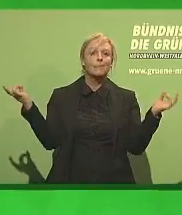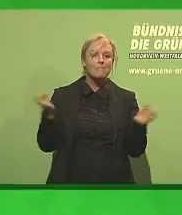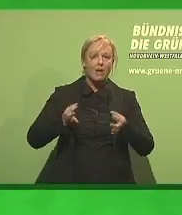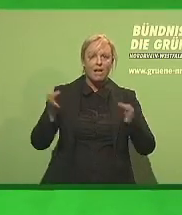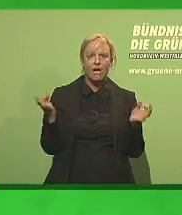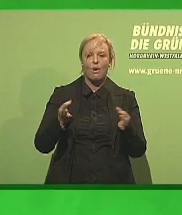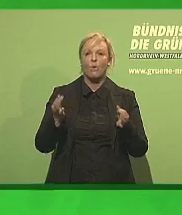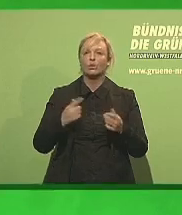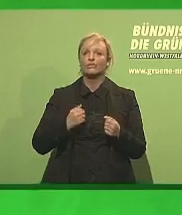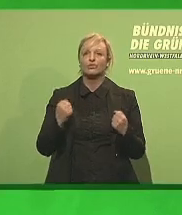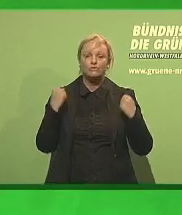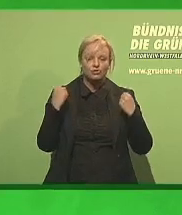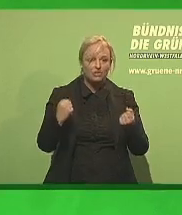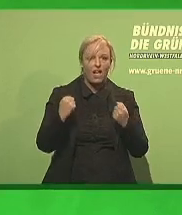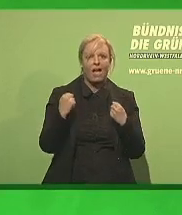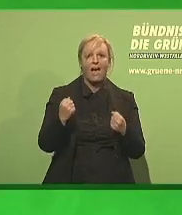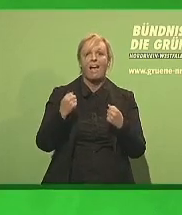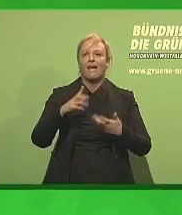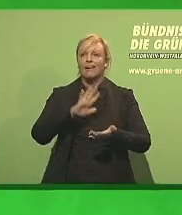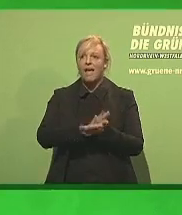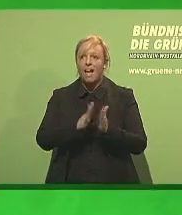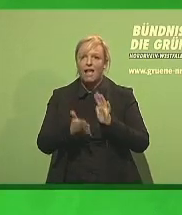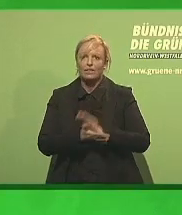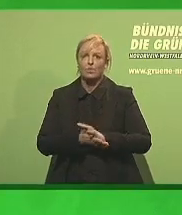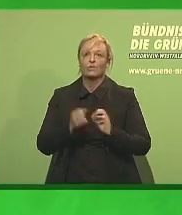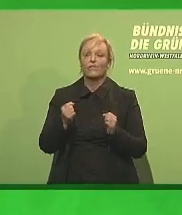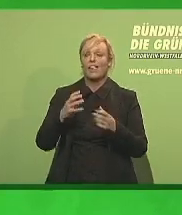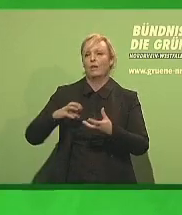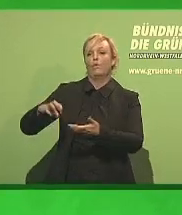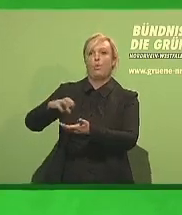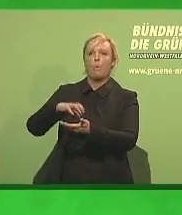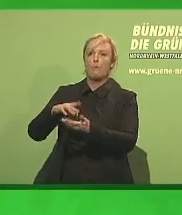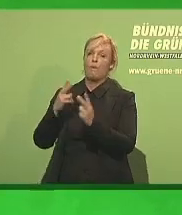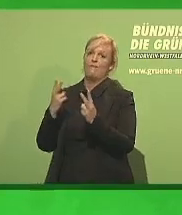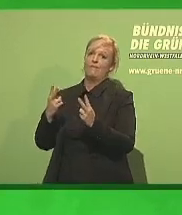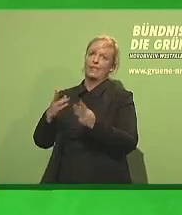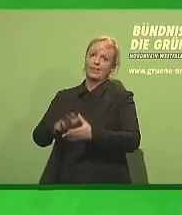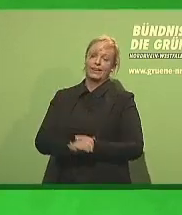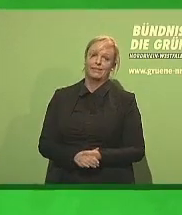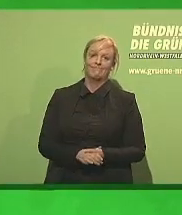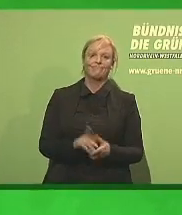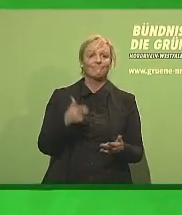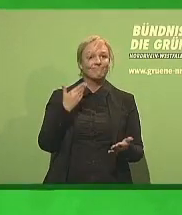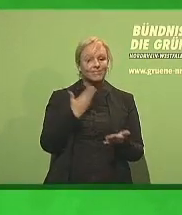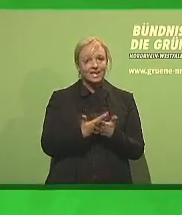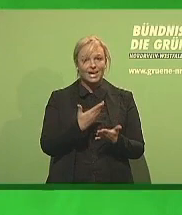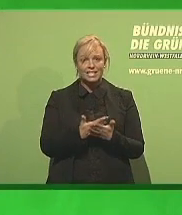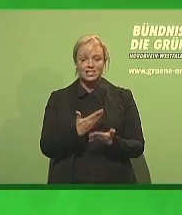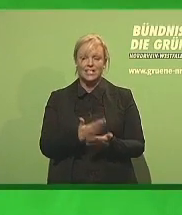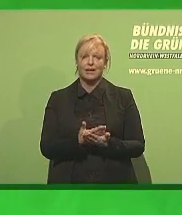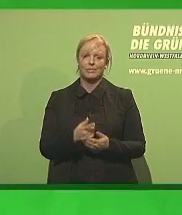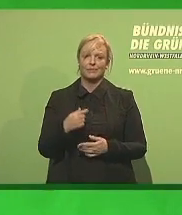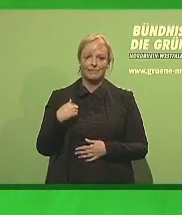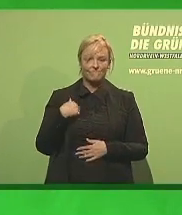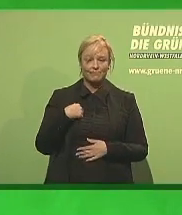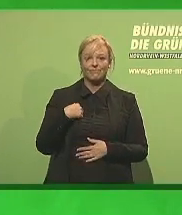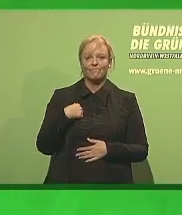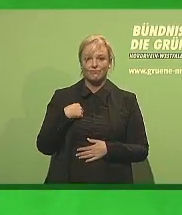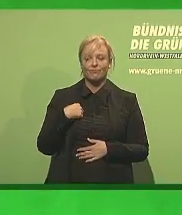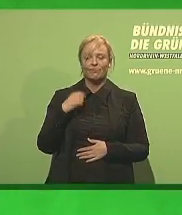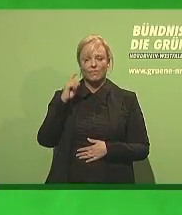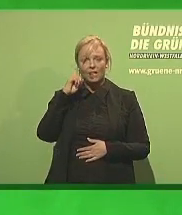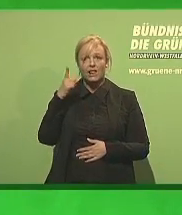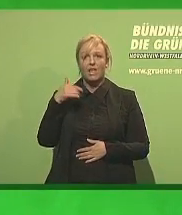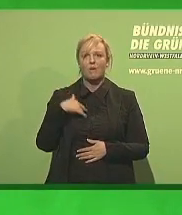wieder starke und handlungsfähige Kommunen. Und deshalb bin ich so von überzeugt, dass